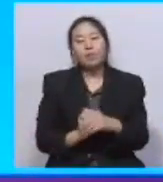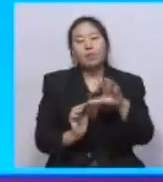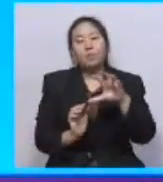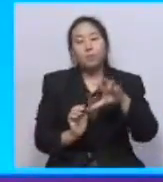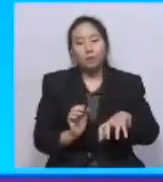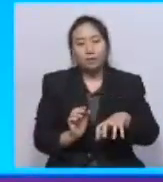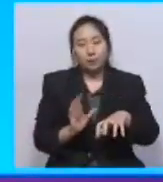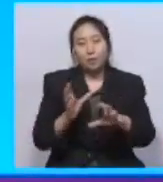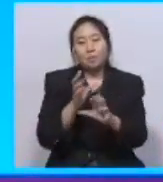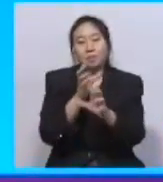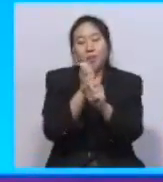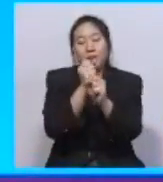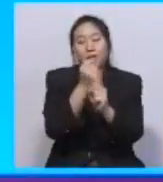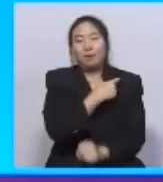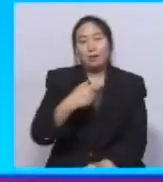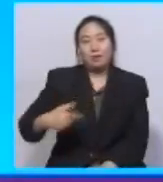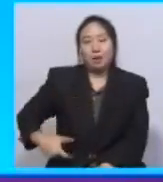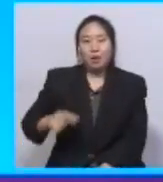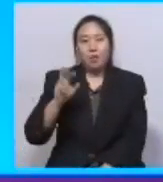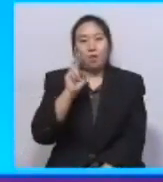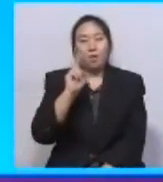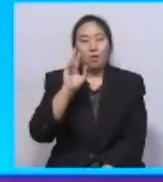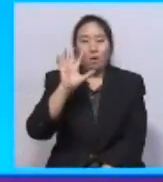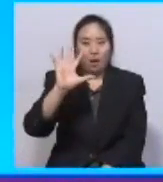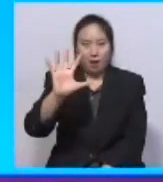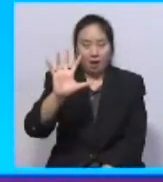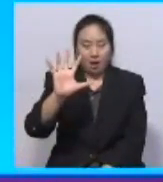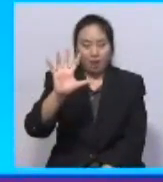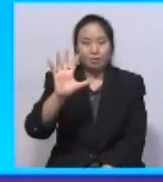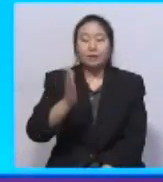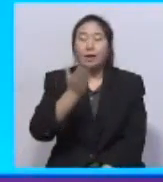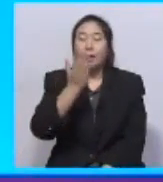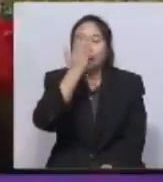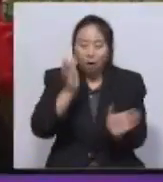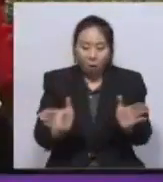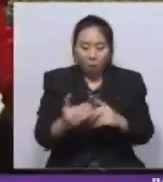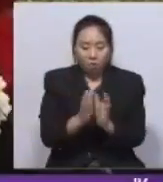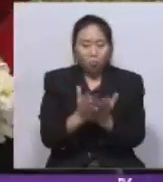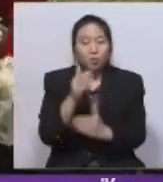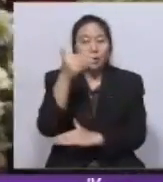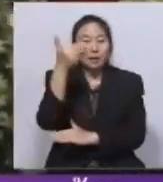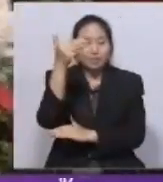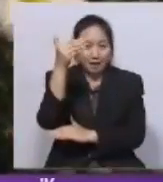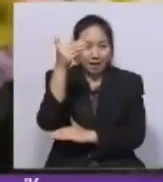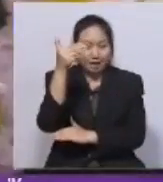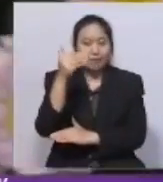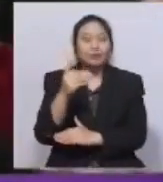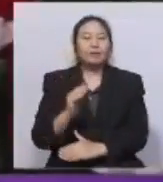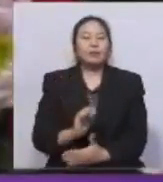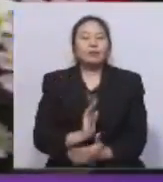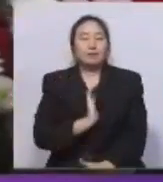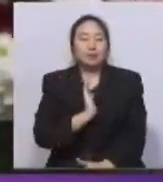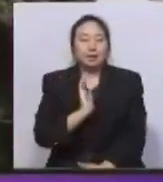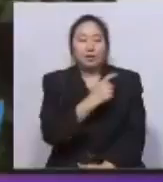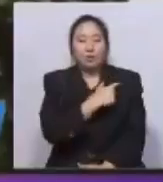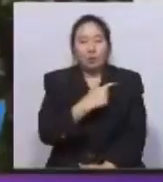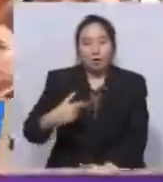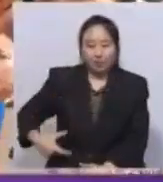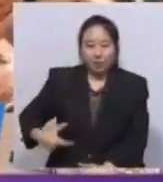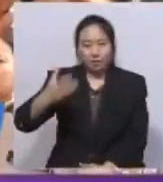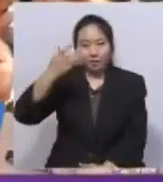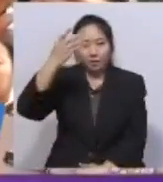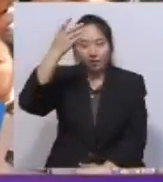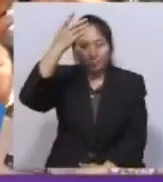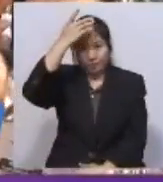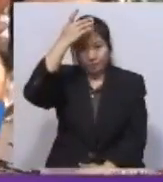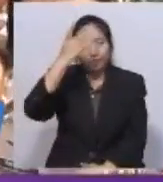พระบรมราชานุสาวรีย์พระบาทสมเด็จพระจุลจอมเกล้าเจ้าอยู่หัวหน้าหอสมุดแห่งชาติเฉลิมพระเกียรติสมเด็จพระนางเจ้าสิริกิติ์พระบรมรา